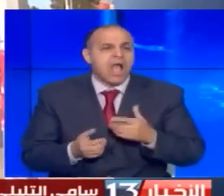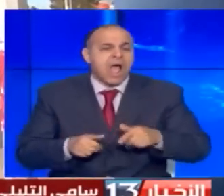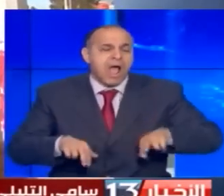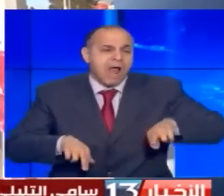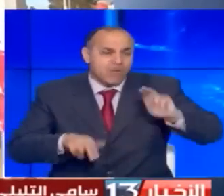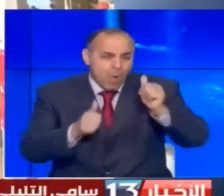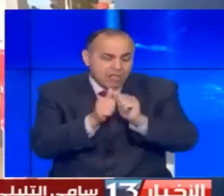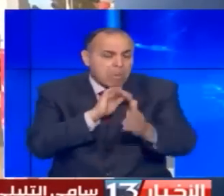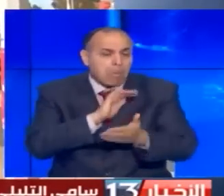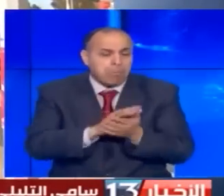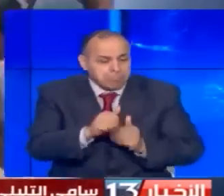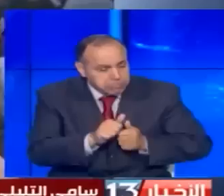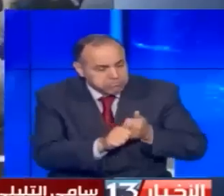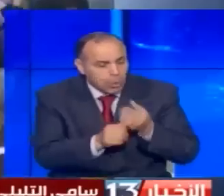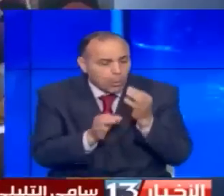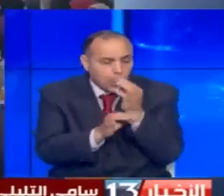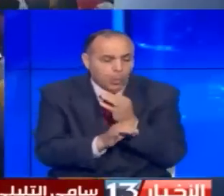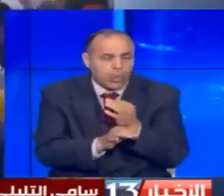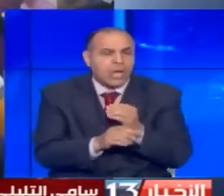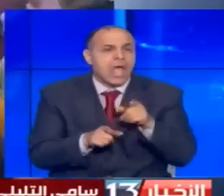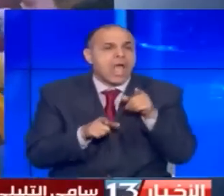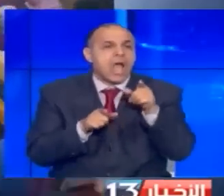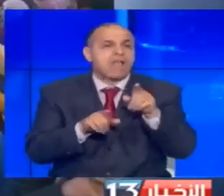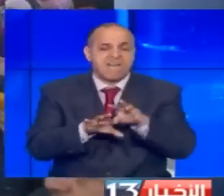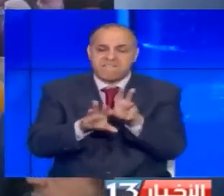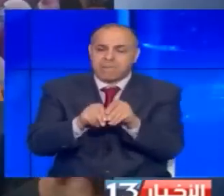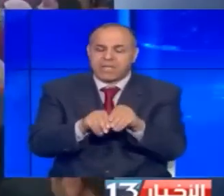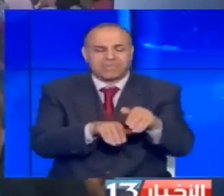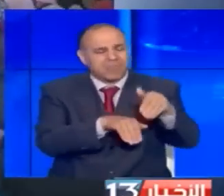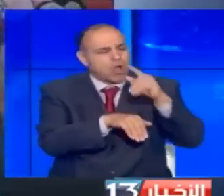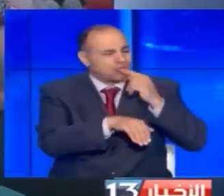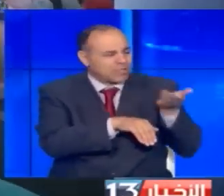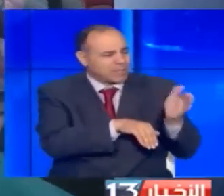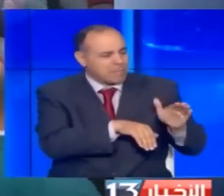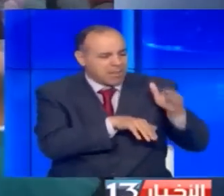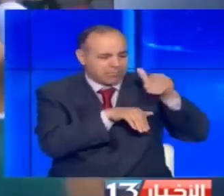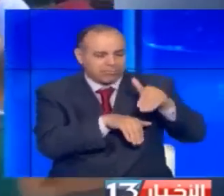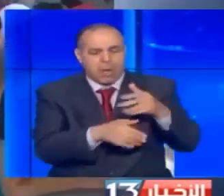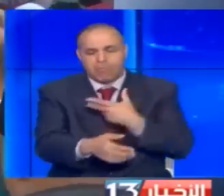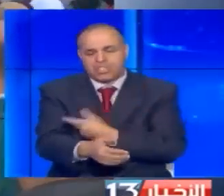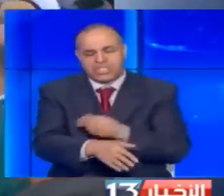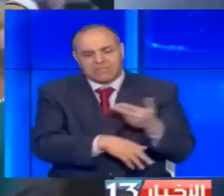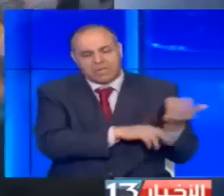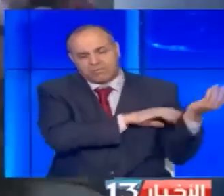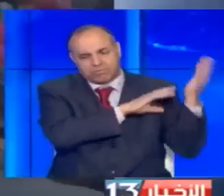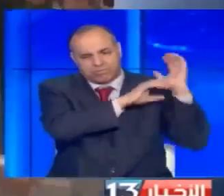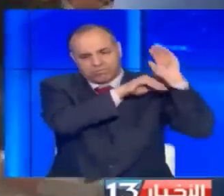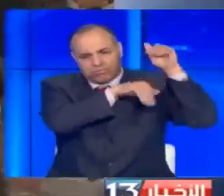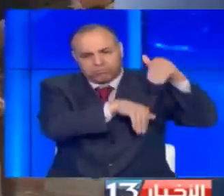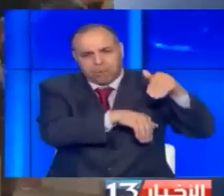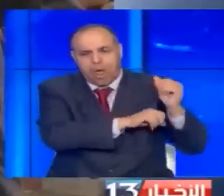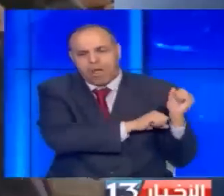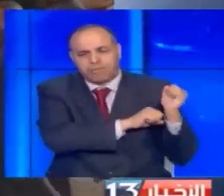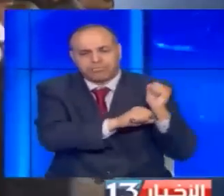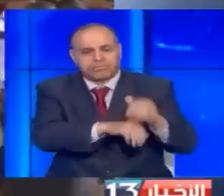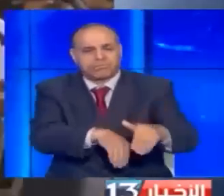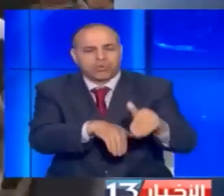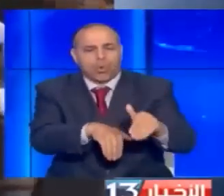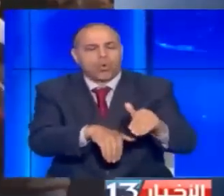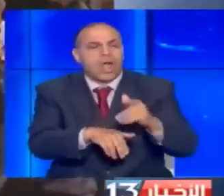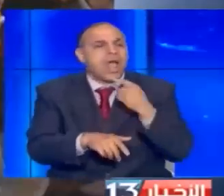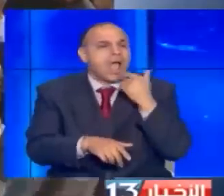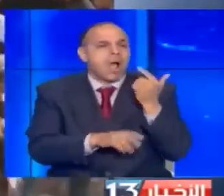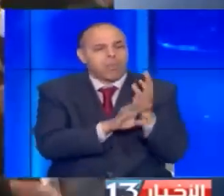اليوم ما تقدمتش بل وخرت. هذا وقد استلمت العائله جثمان ابنها من المستشفى ليشيع الى مثواه الاخير في